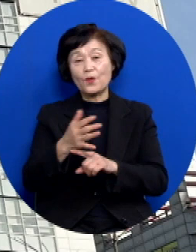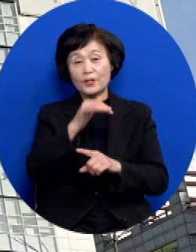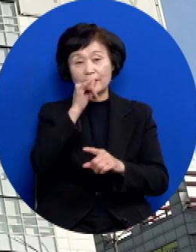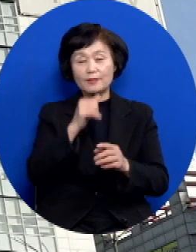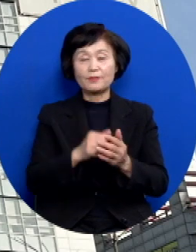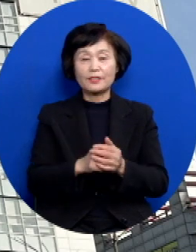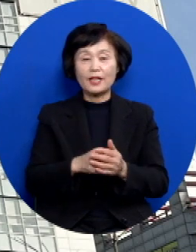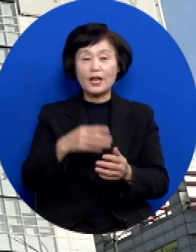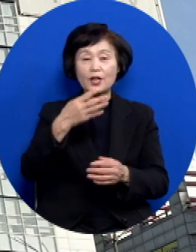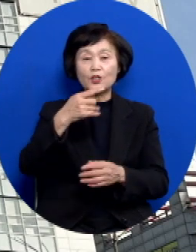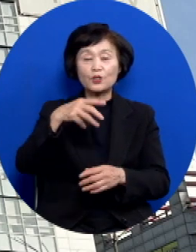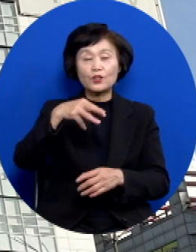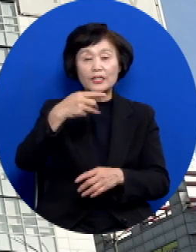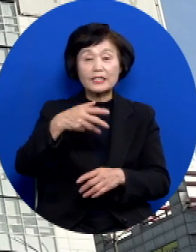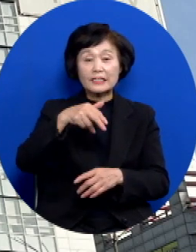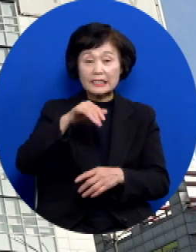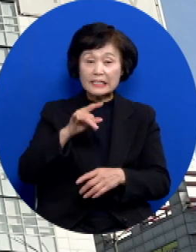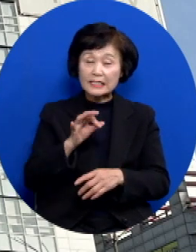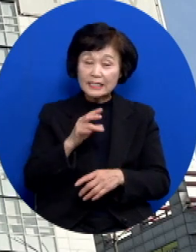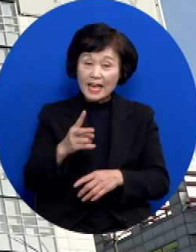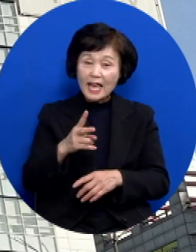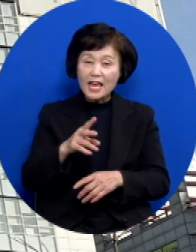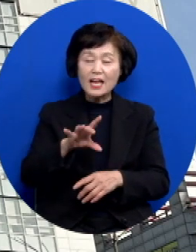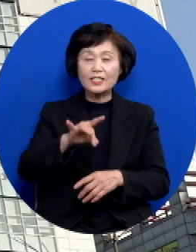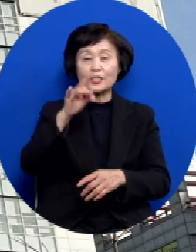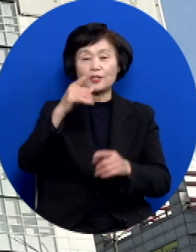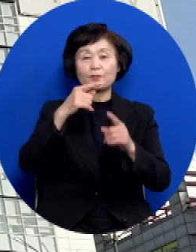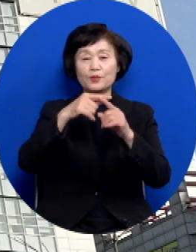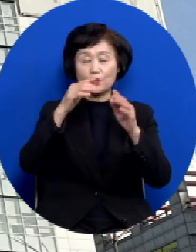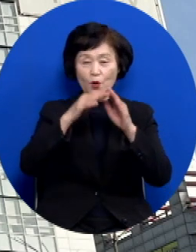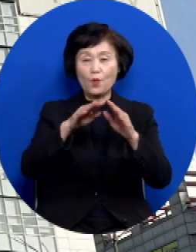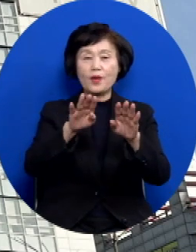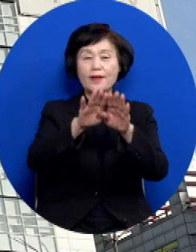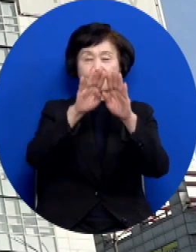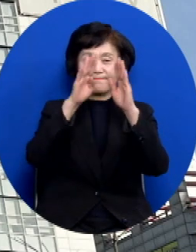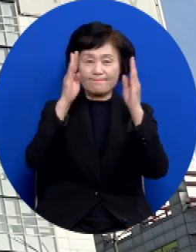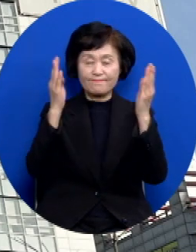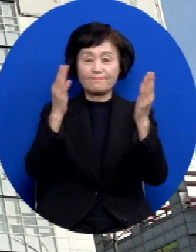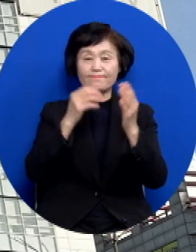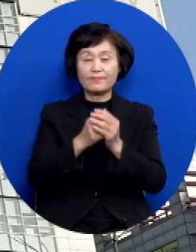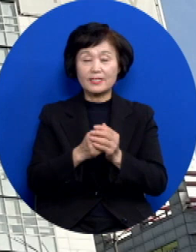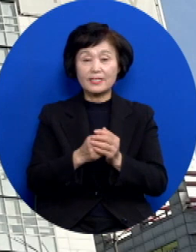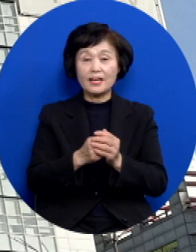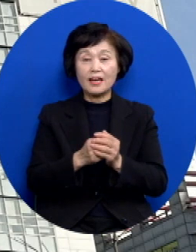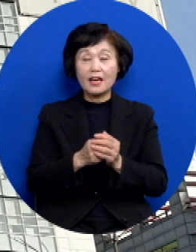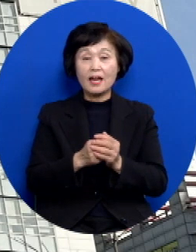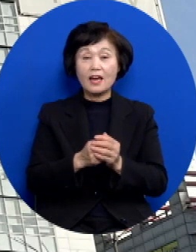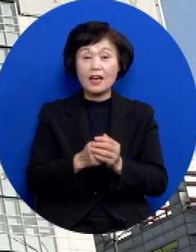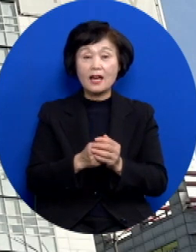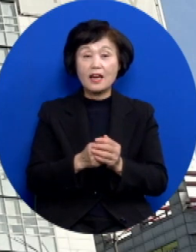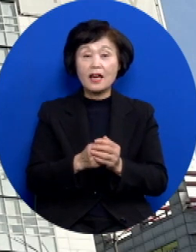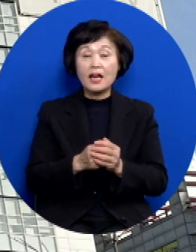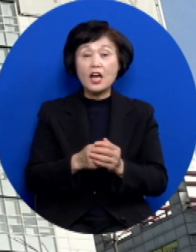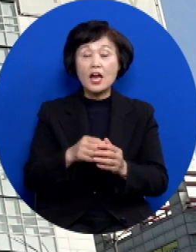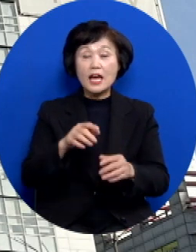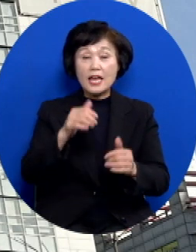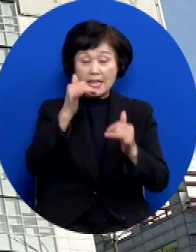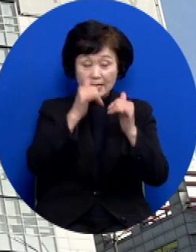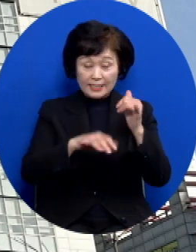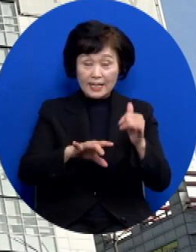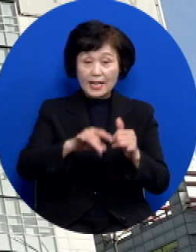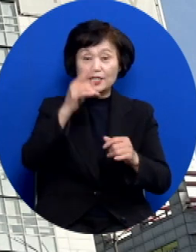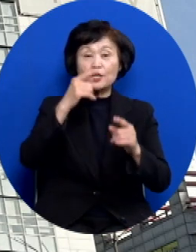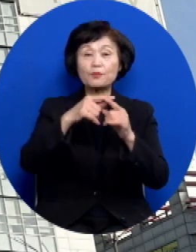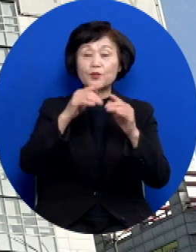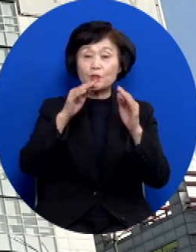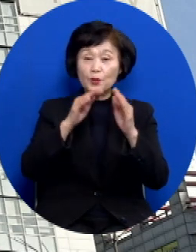튀르키예에 처음 세워진 교회가 곧 문을 열 것으로 보입니다. 이스탄불 시리아 고대 재단은 튀르키예 최초의 교회인